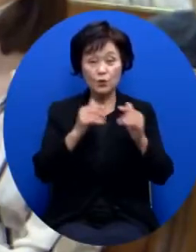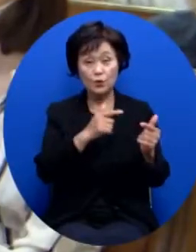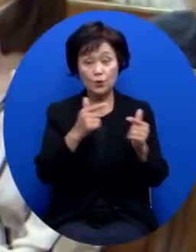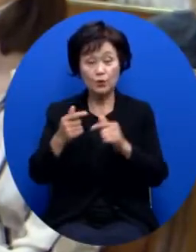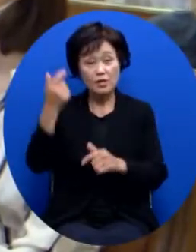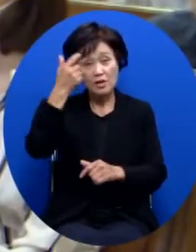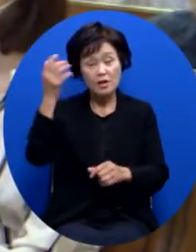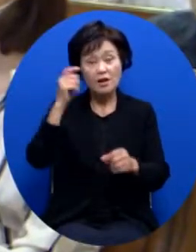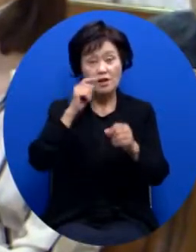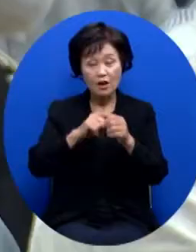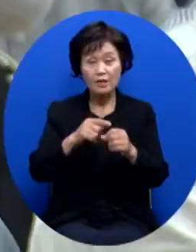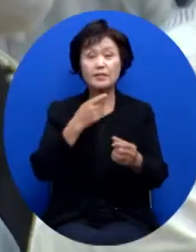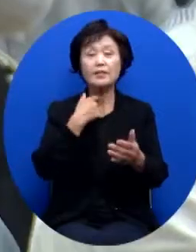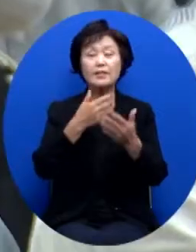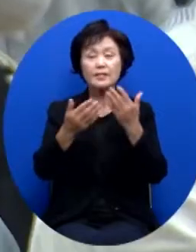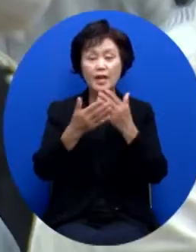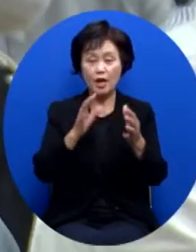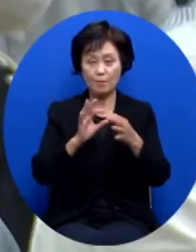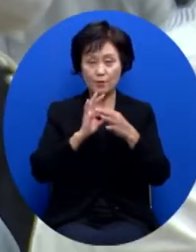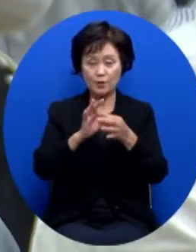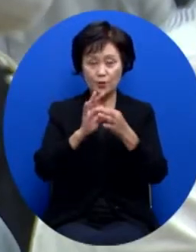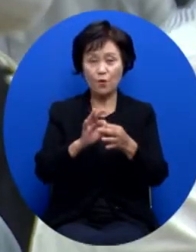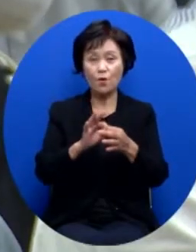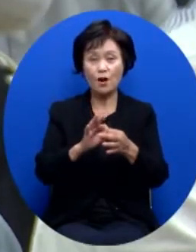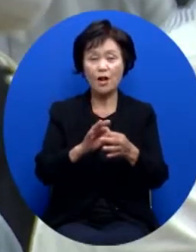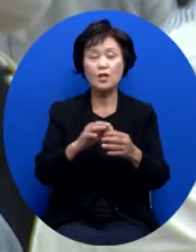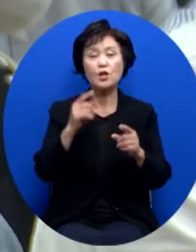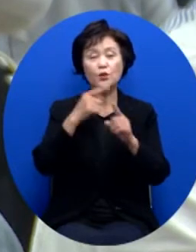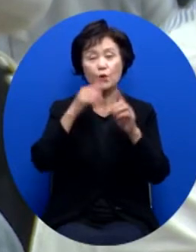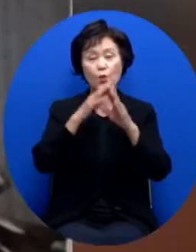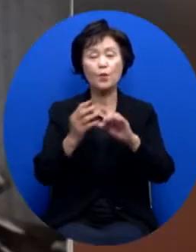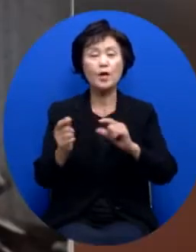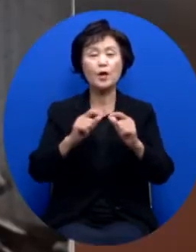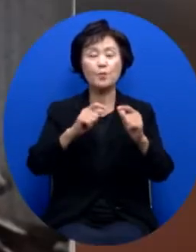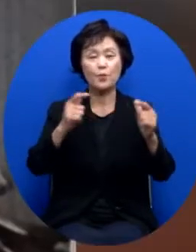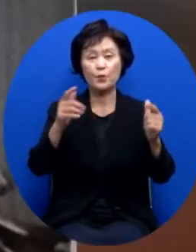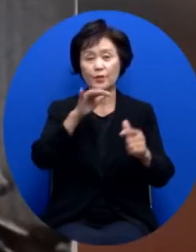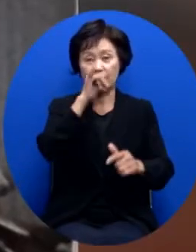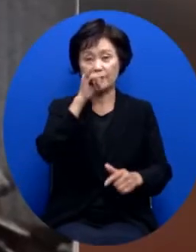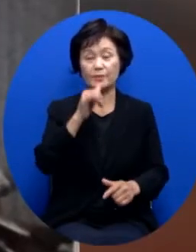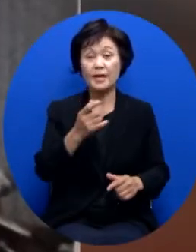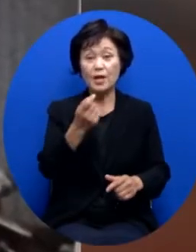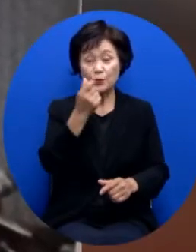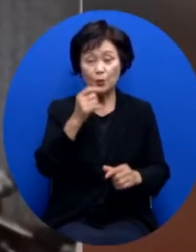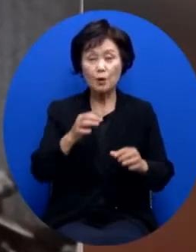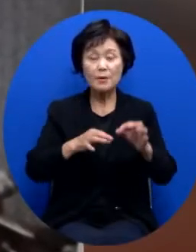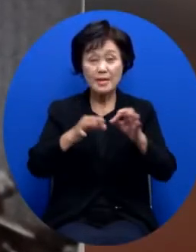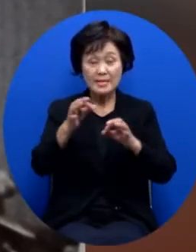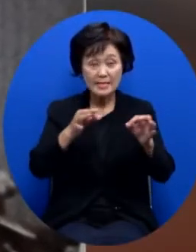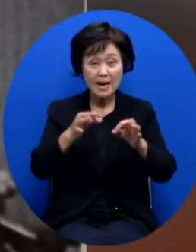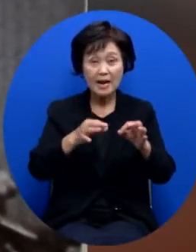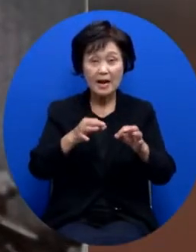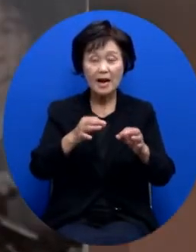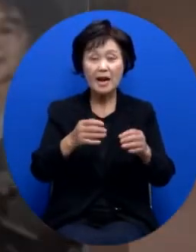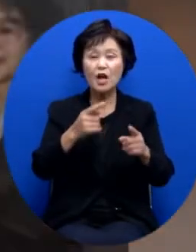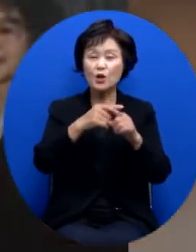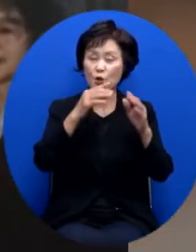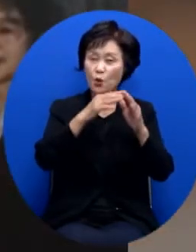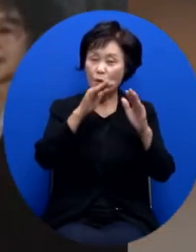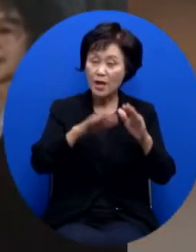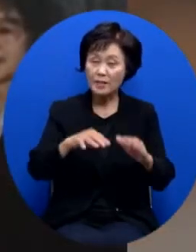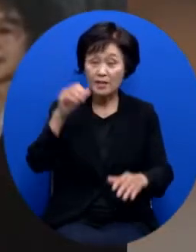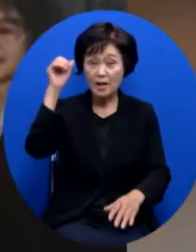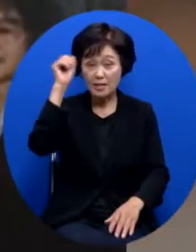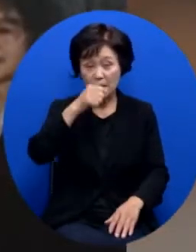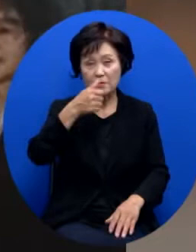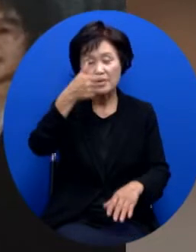체험을 통한 삶의 변화와 교회의 부흥이 있습니다. 수원이 작은 상가에서 이른 새벽을 깨웠던 성도들.